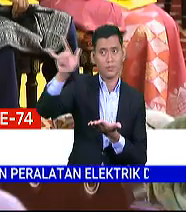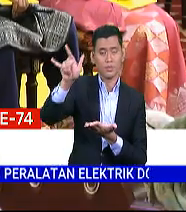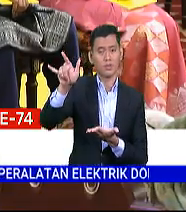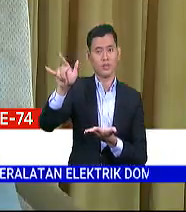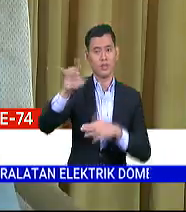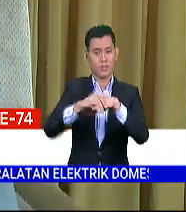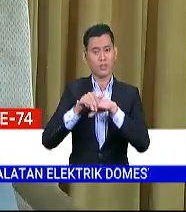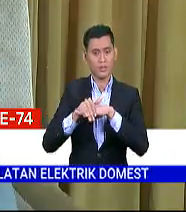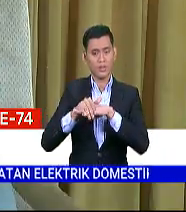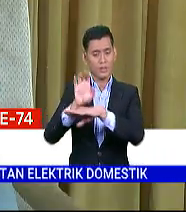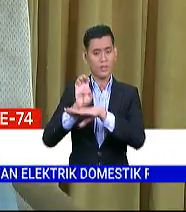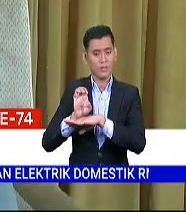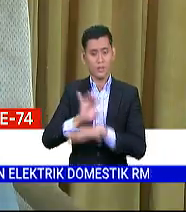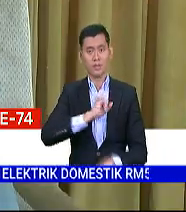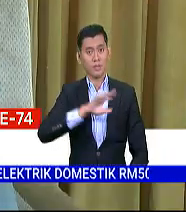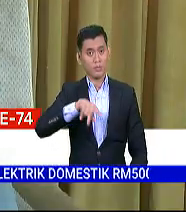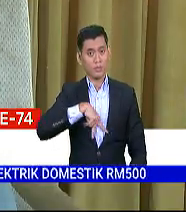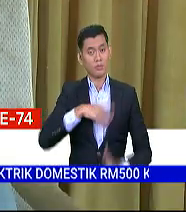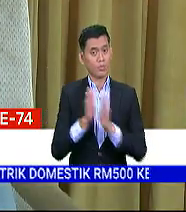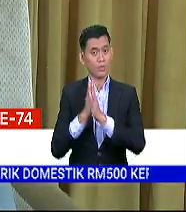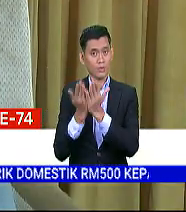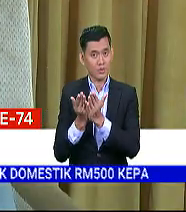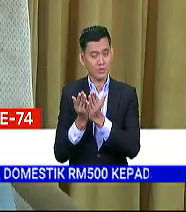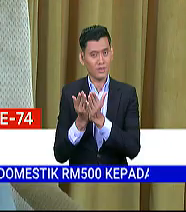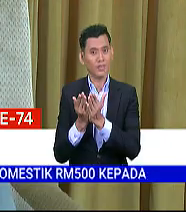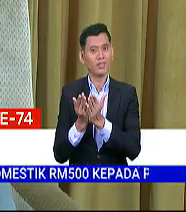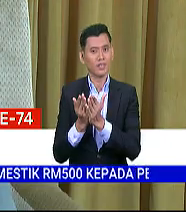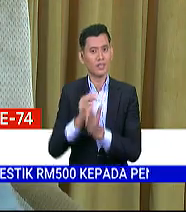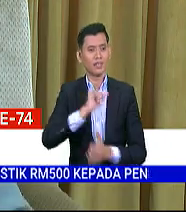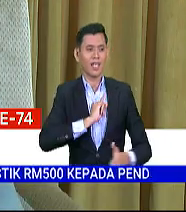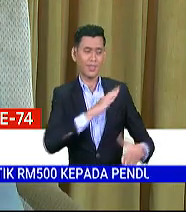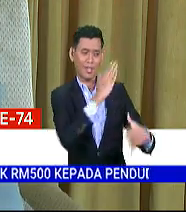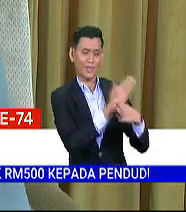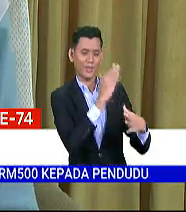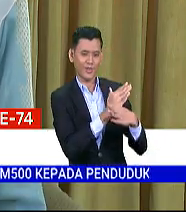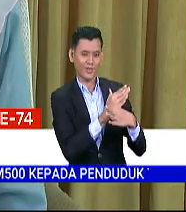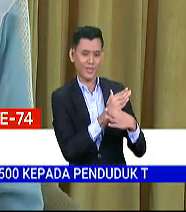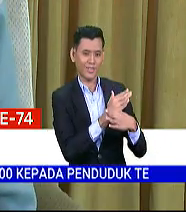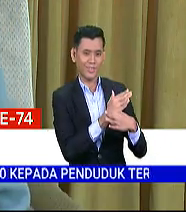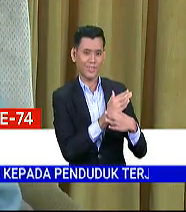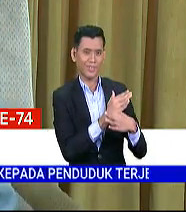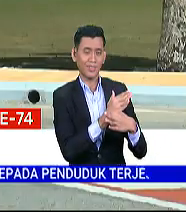punya buku lah. Bukan dia punya, saya punya. Saya mengacau dia lah katanya.